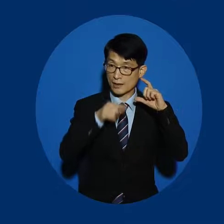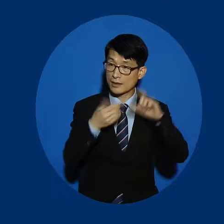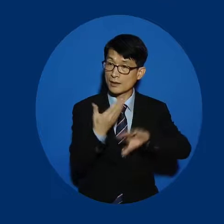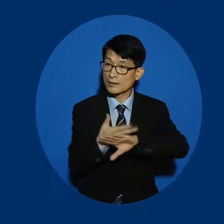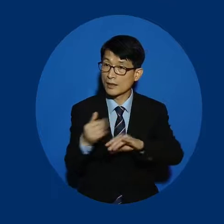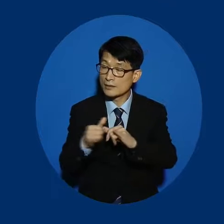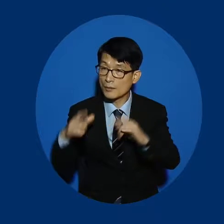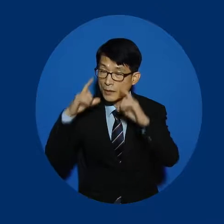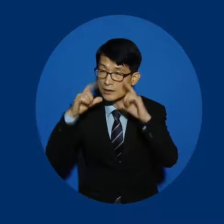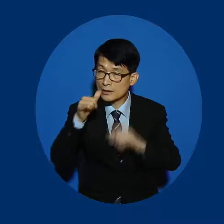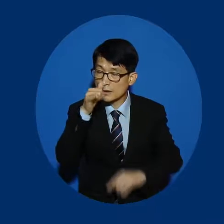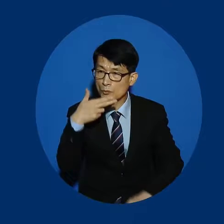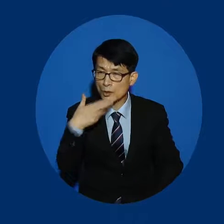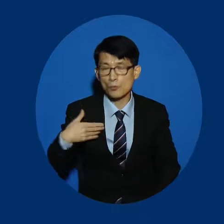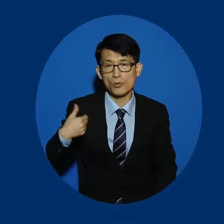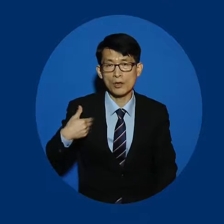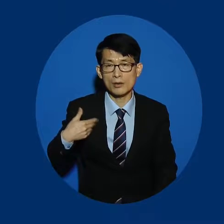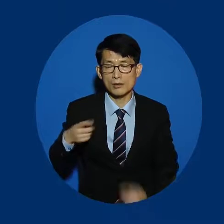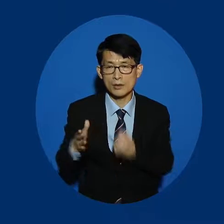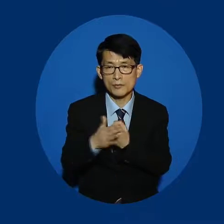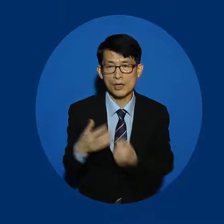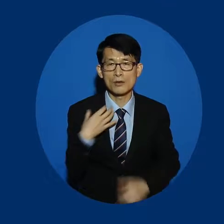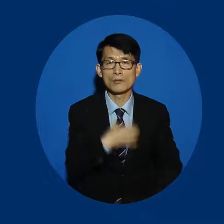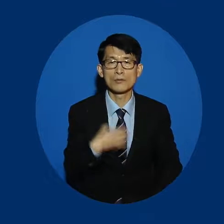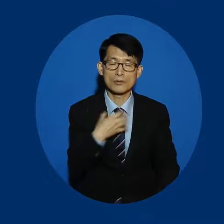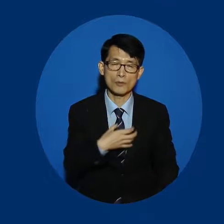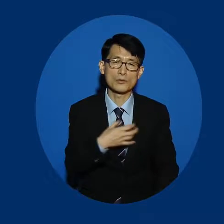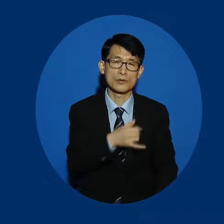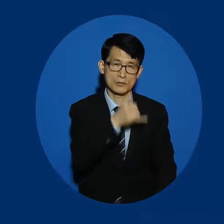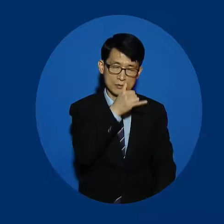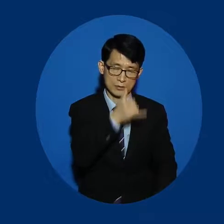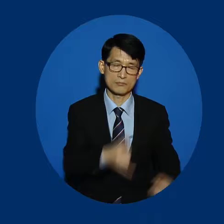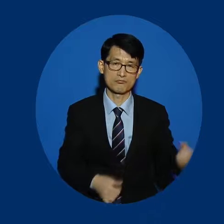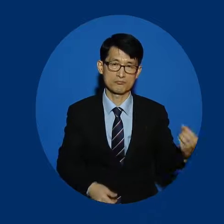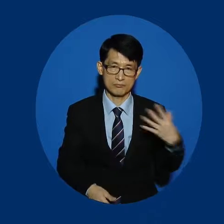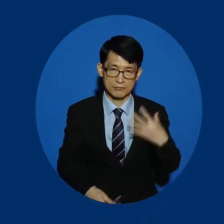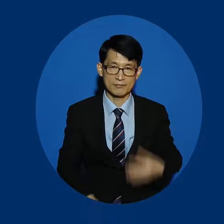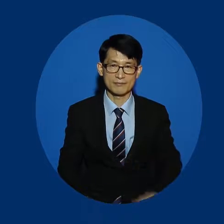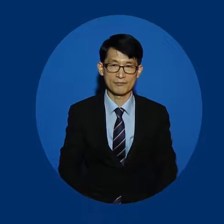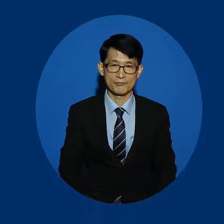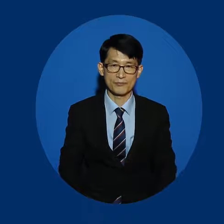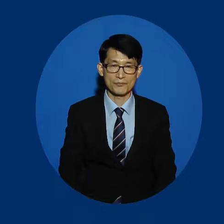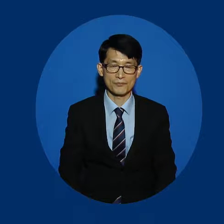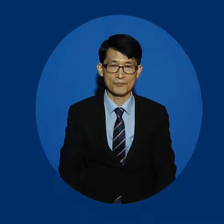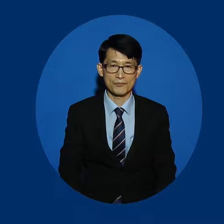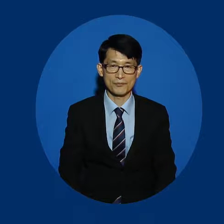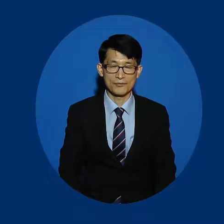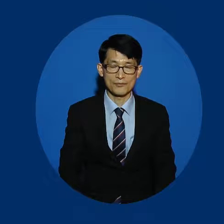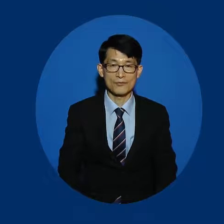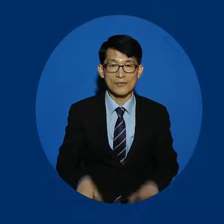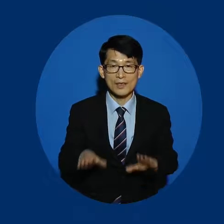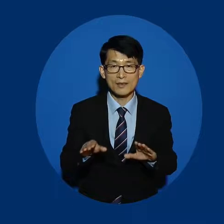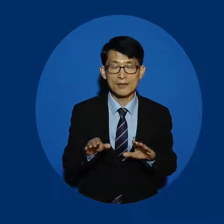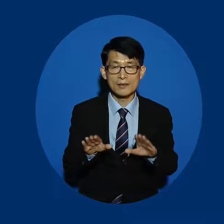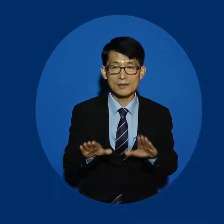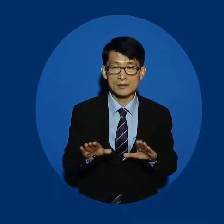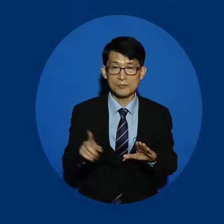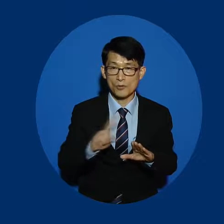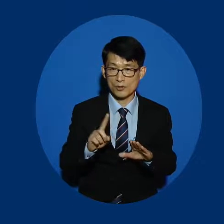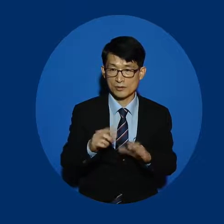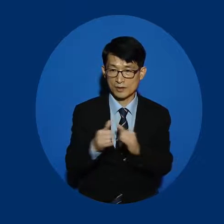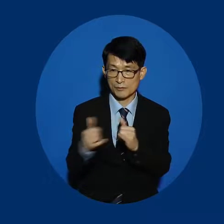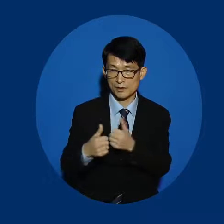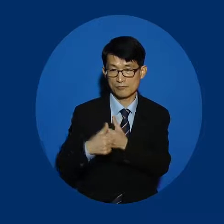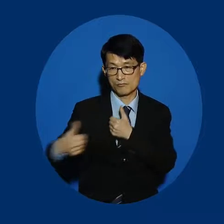탄다 그럽니다. 이런 문제들이 있고, 온라인 아까 말씀드렸지만 모든 게 거리두기를 하다